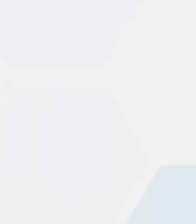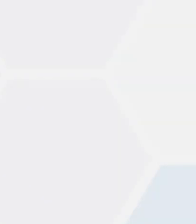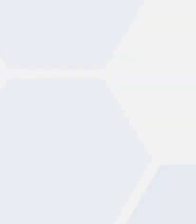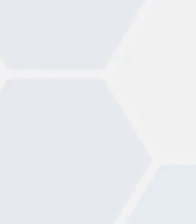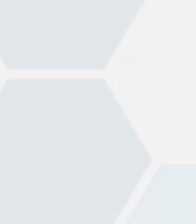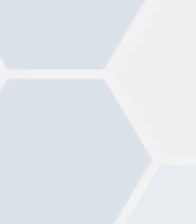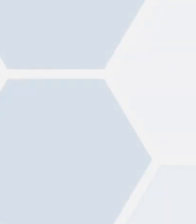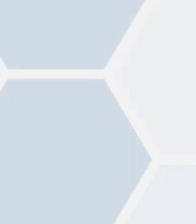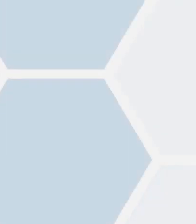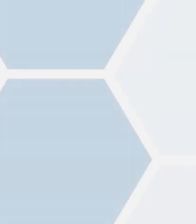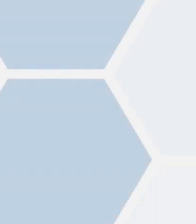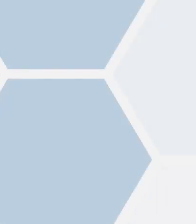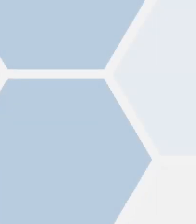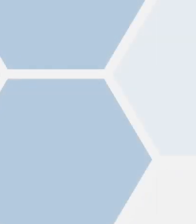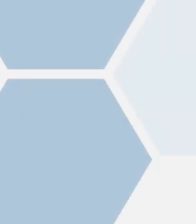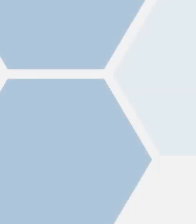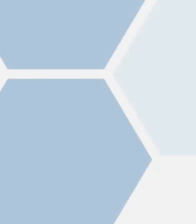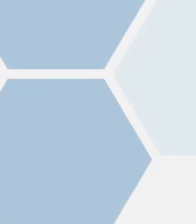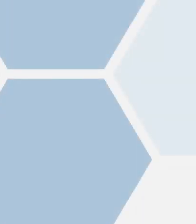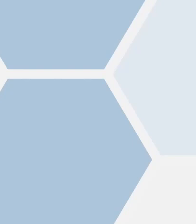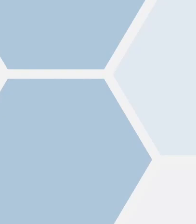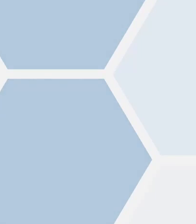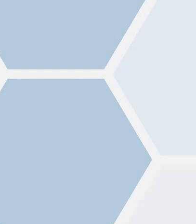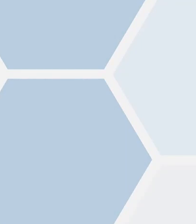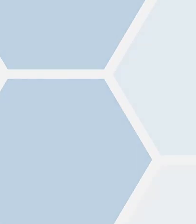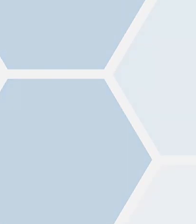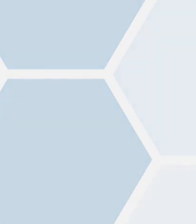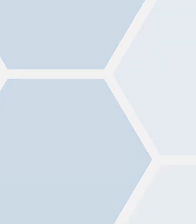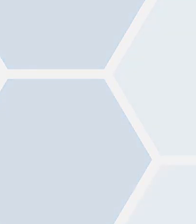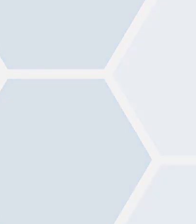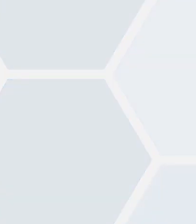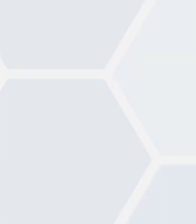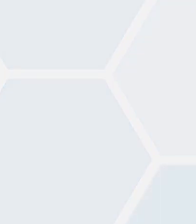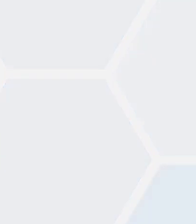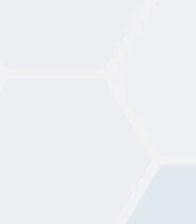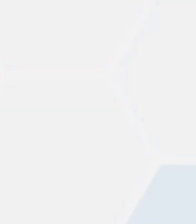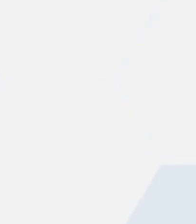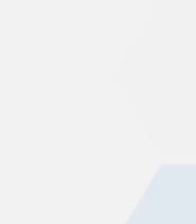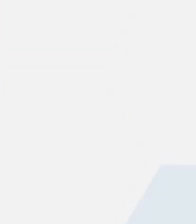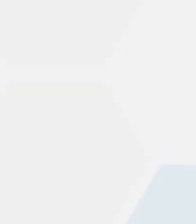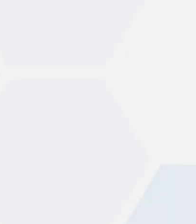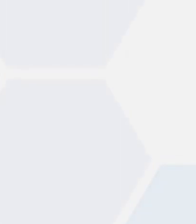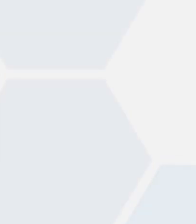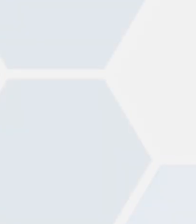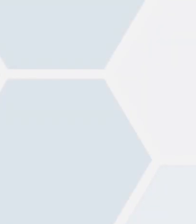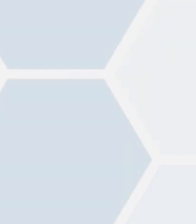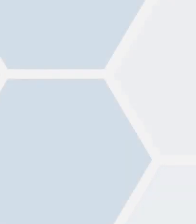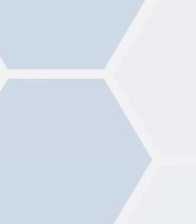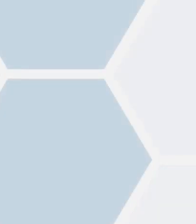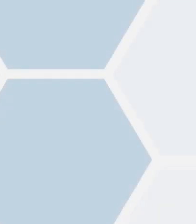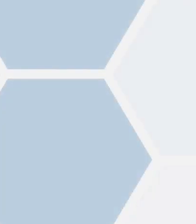नमस्कार, माझं नाव गोदावरी डांगे आहे आणि मी इंडियामधून आहे, महाराष्ट्रामधून उस्मानाबाद जिल्ह्यातली